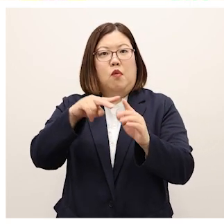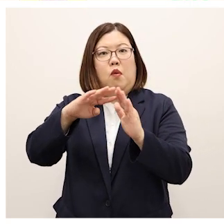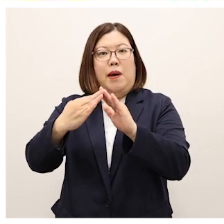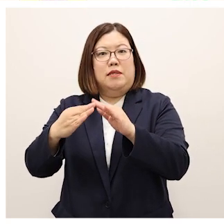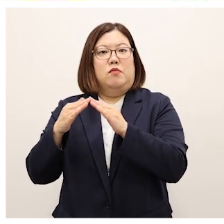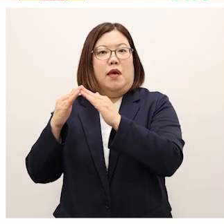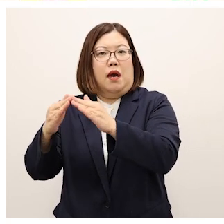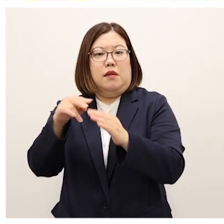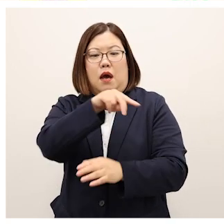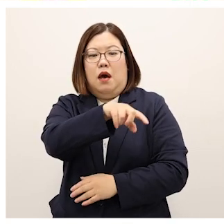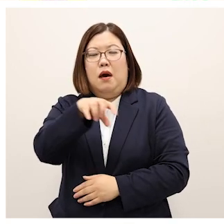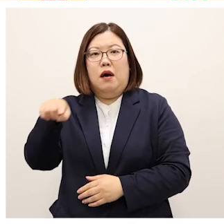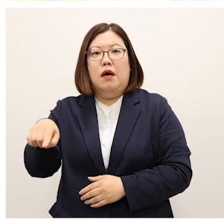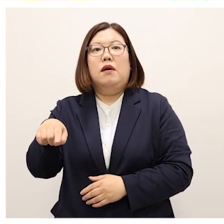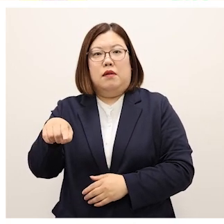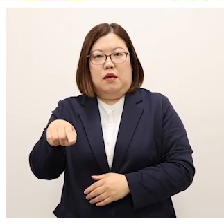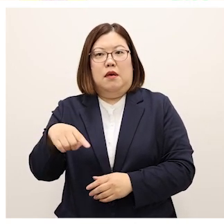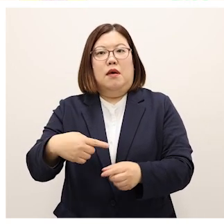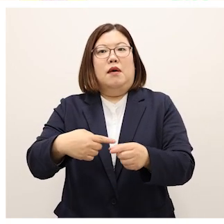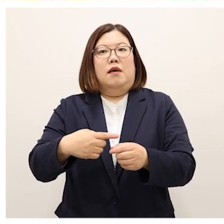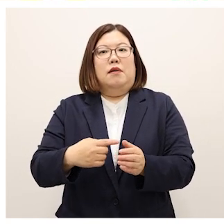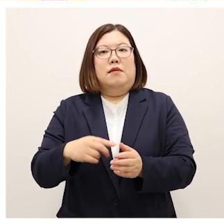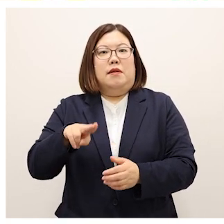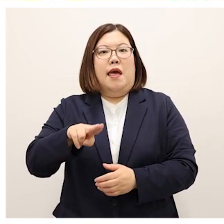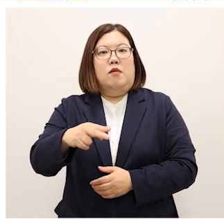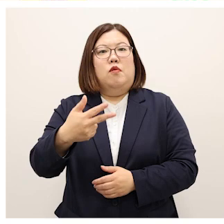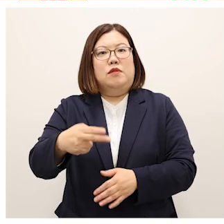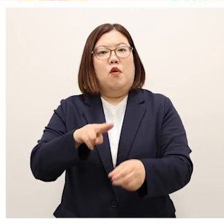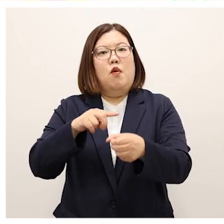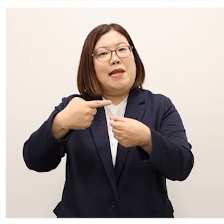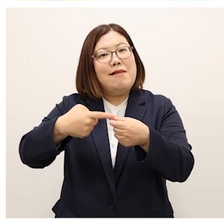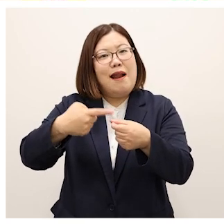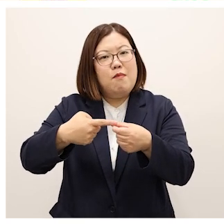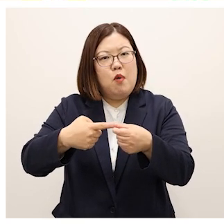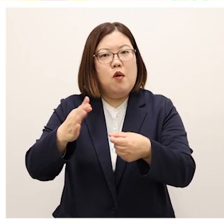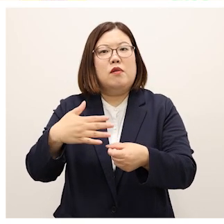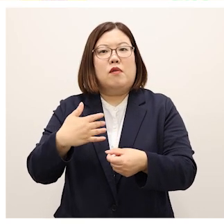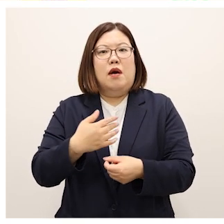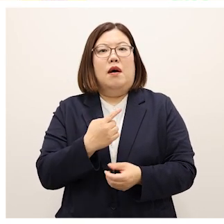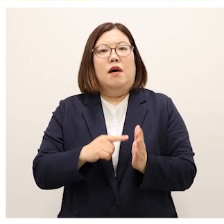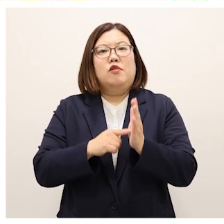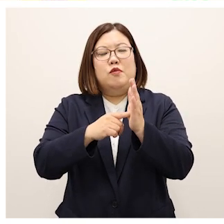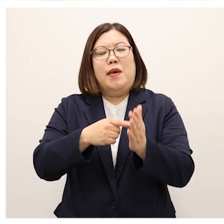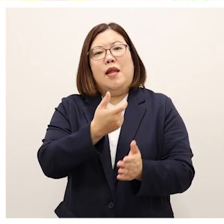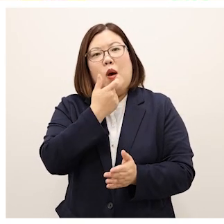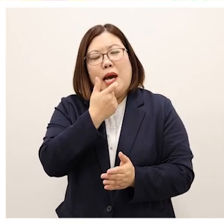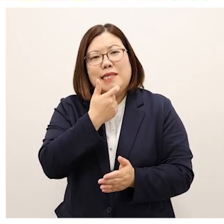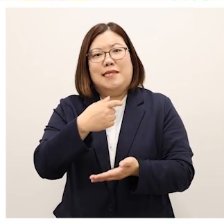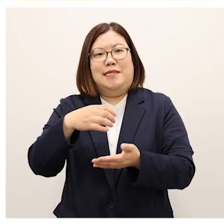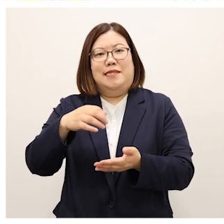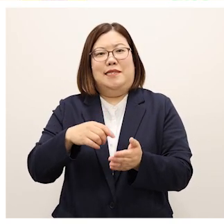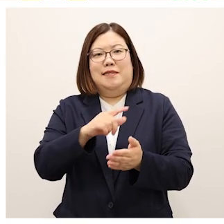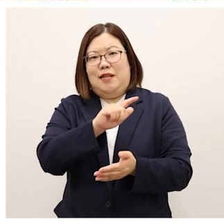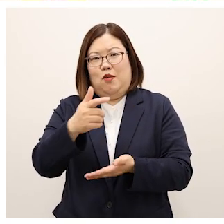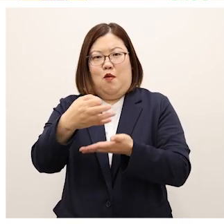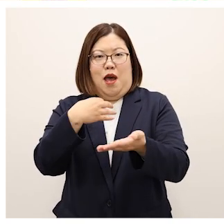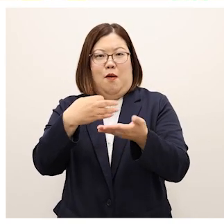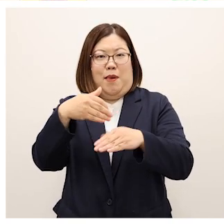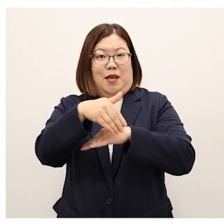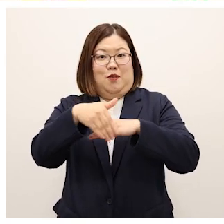の館の2会場において天童市のさくらんぼや特産品、銘菓などの販売を行います